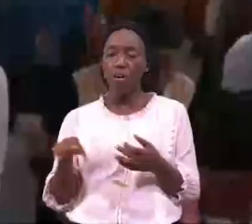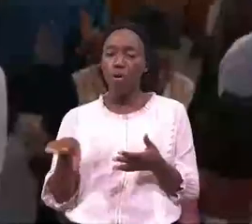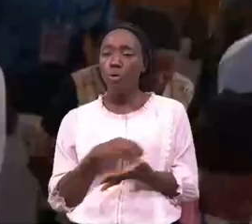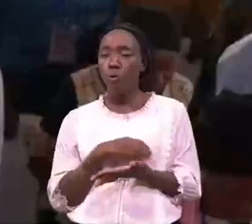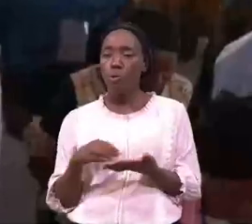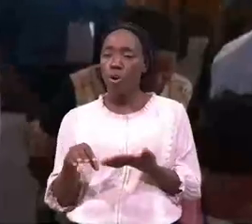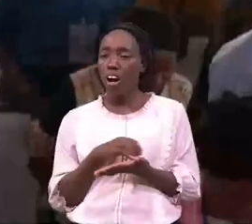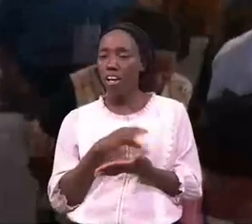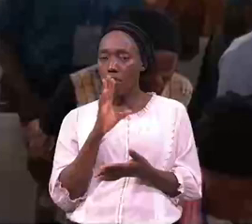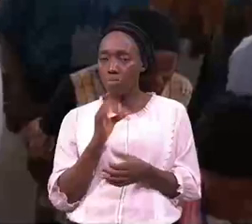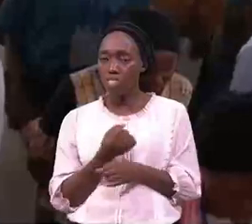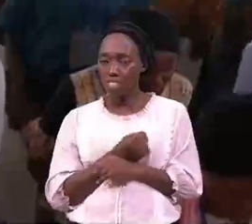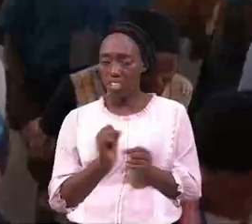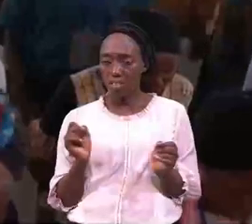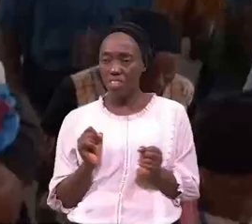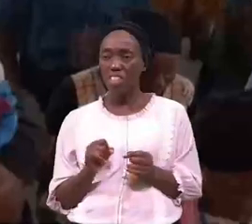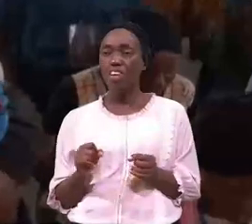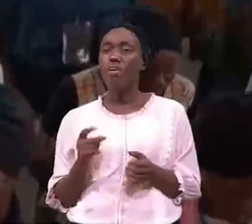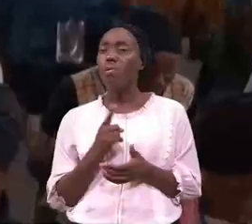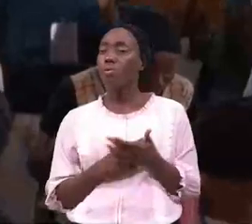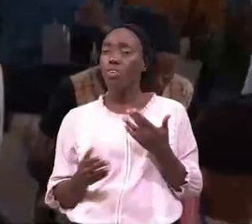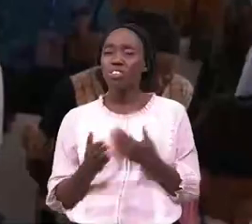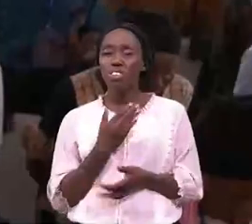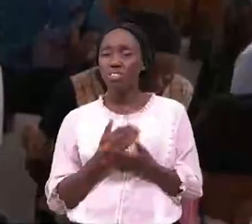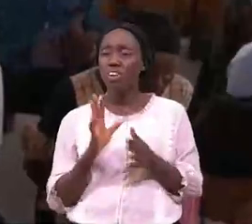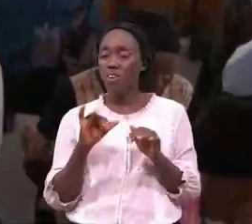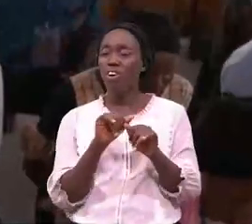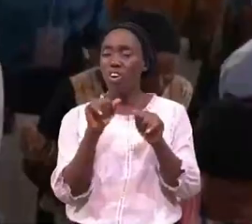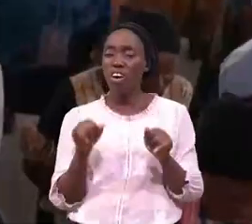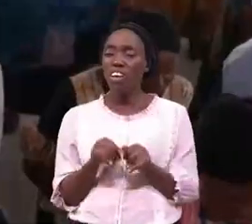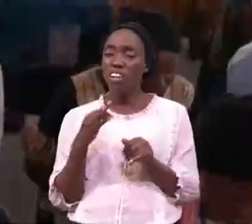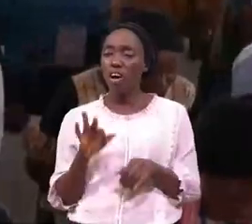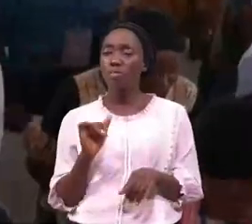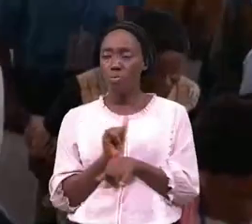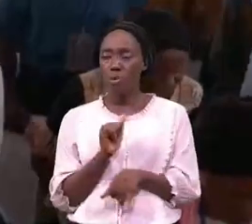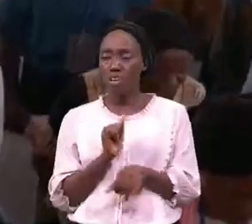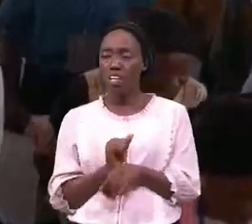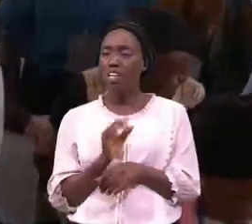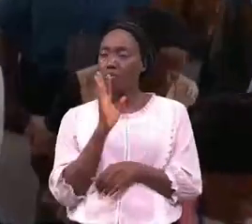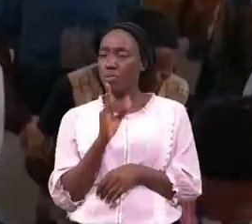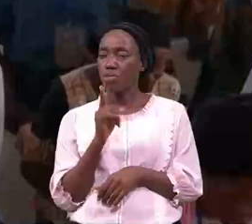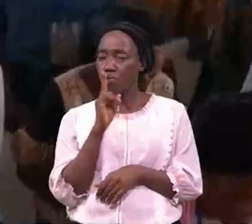chorale, sois sauvé. Quel que soit ce que tu fais, sois sûr que tu es sauvé.